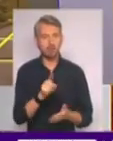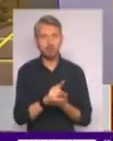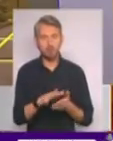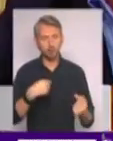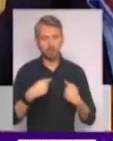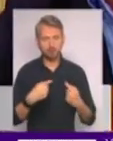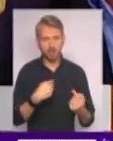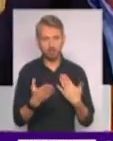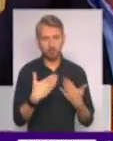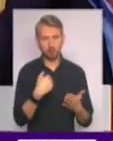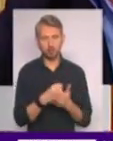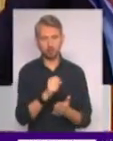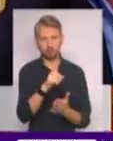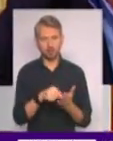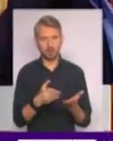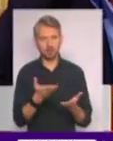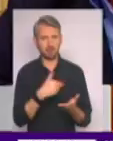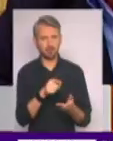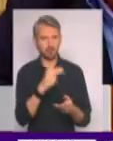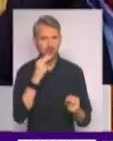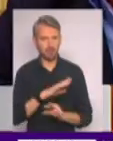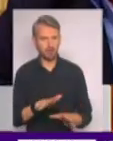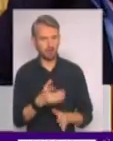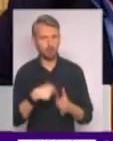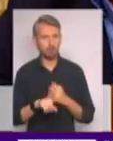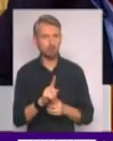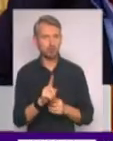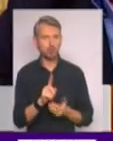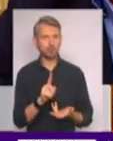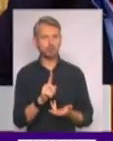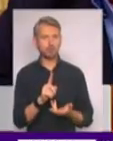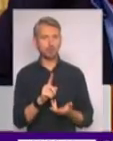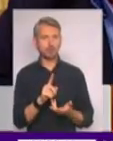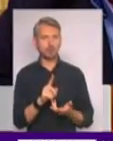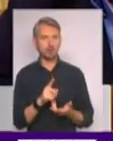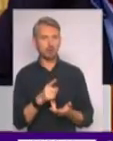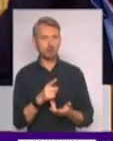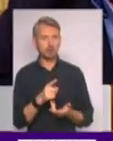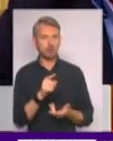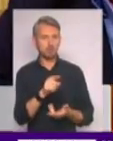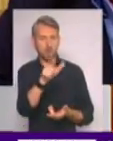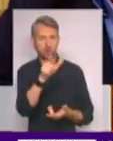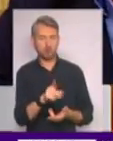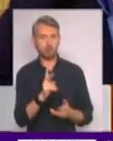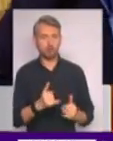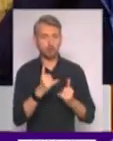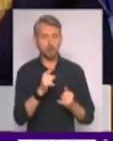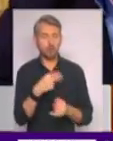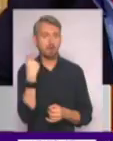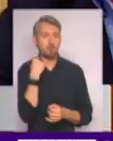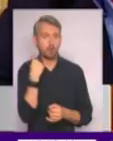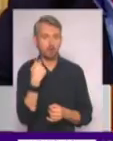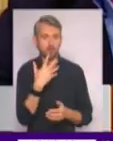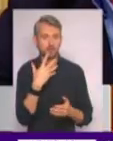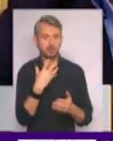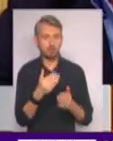по відношенню до предмету, до якого вони не мають відношення. Тому що, я думаю, та людина, яка зараз дзвонила, поважна, вона боргів своїх